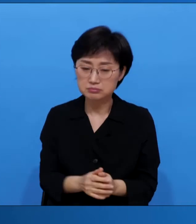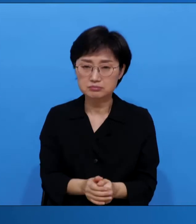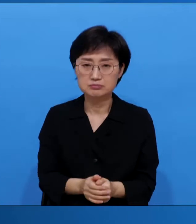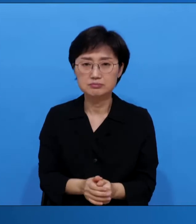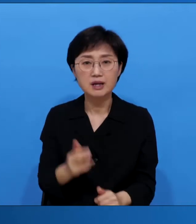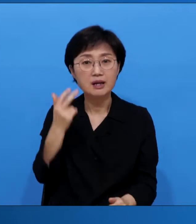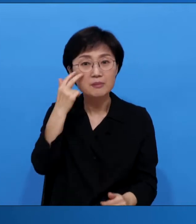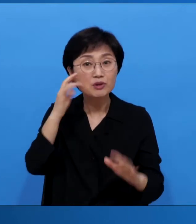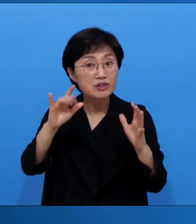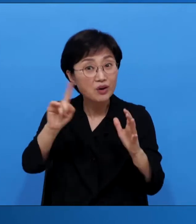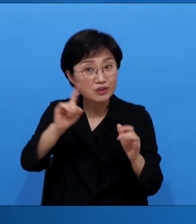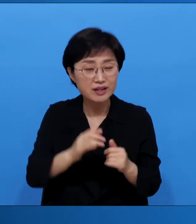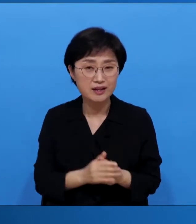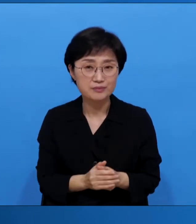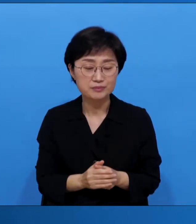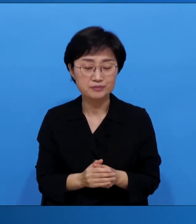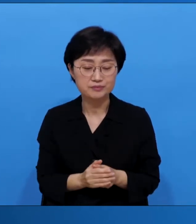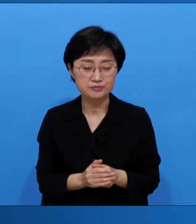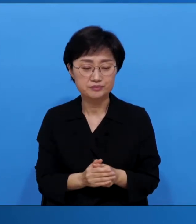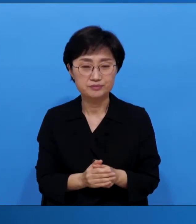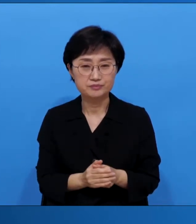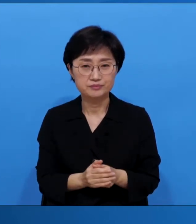너무 길거리에